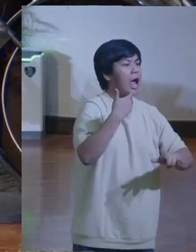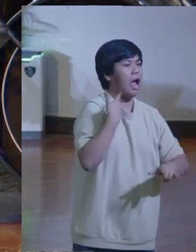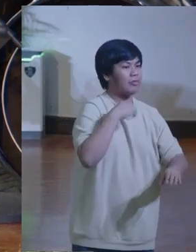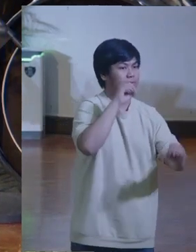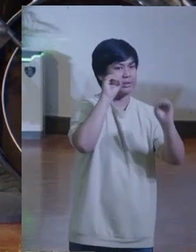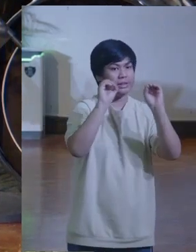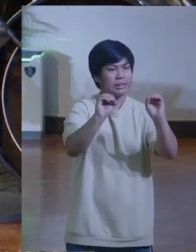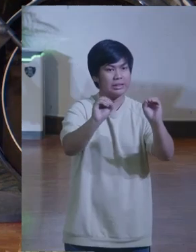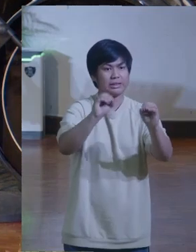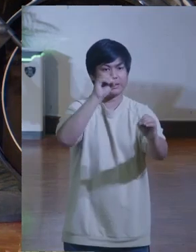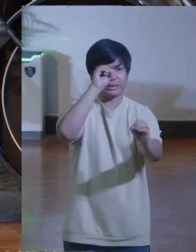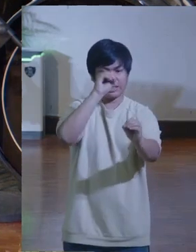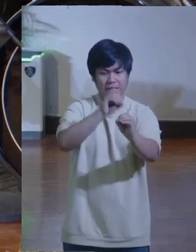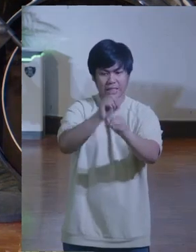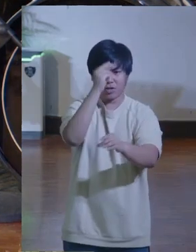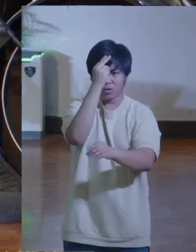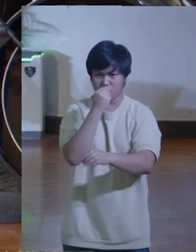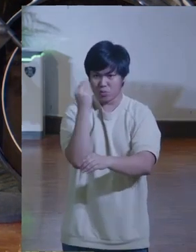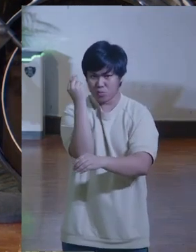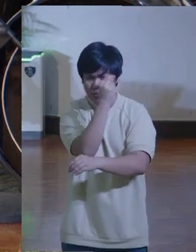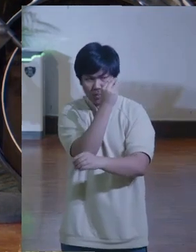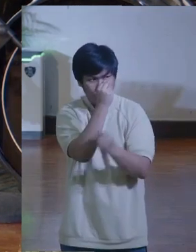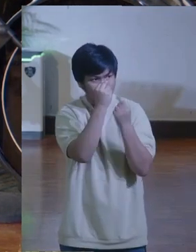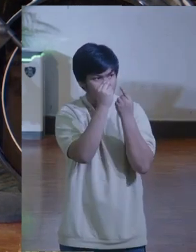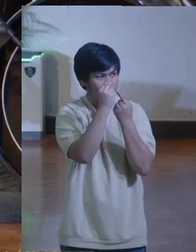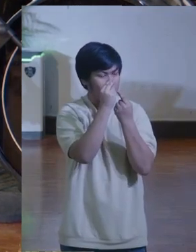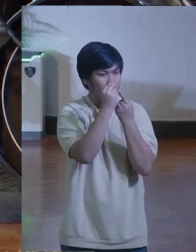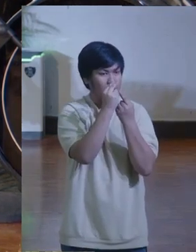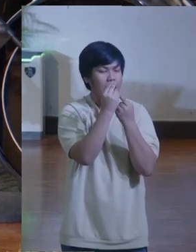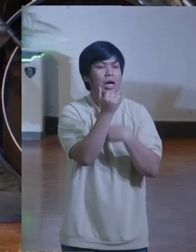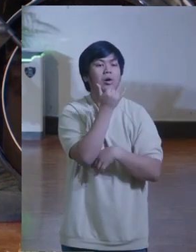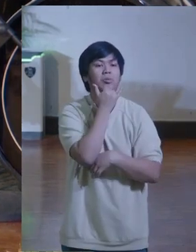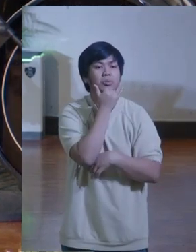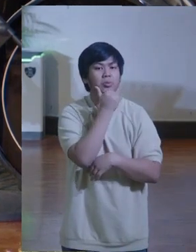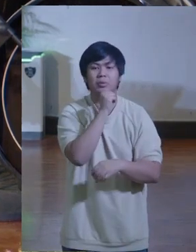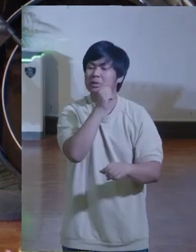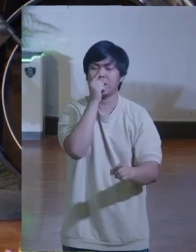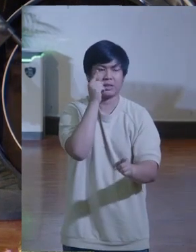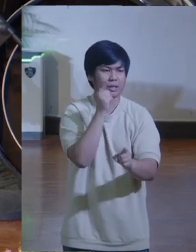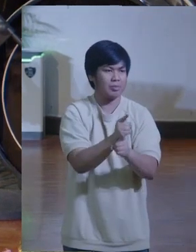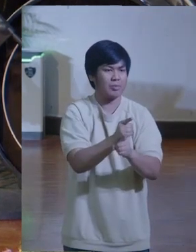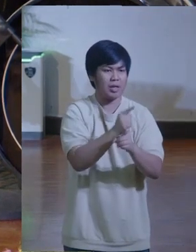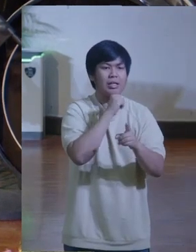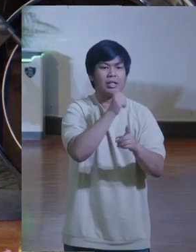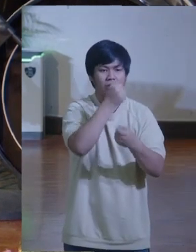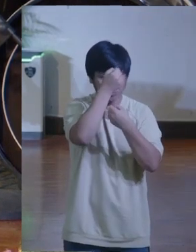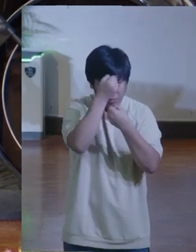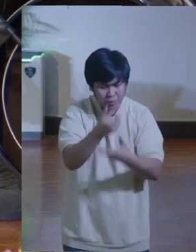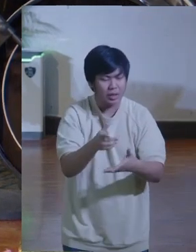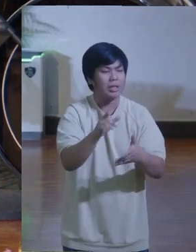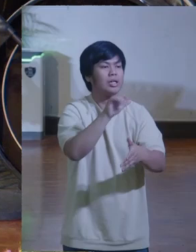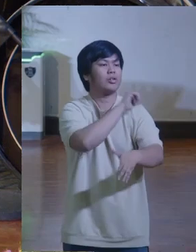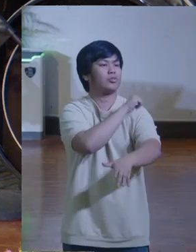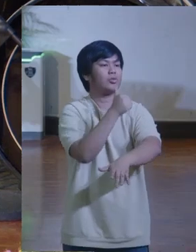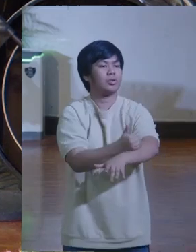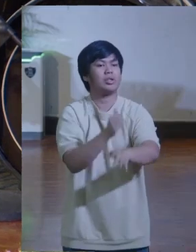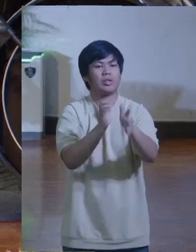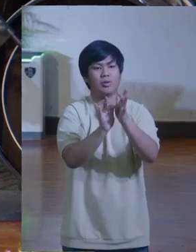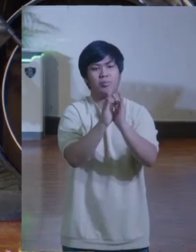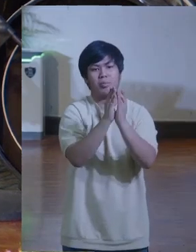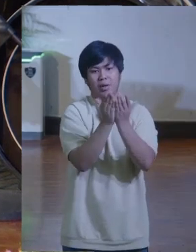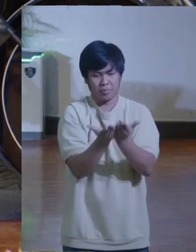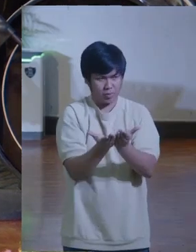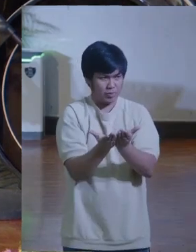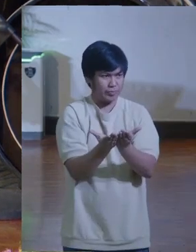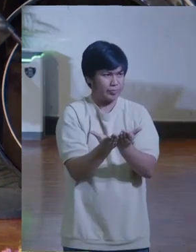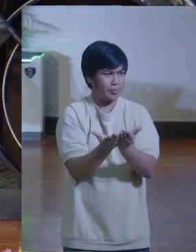katuruan ang simbahang ito na mali at hindi ayon sa salita ng Diyos. Katulad din